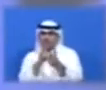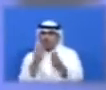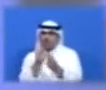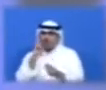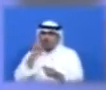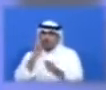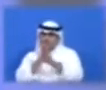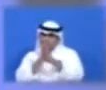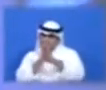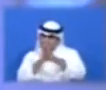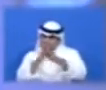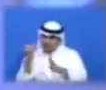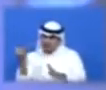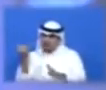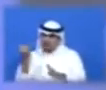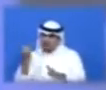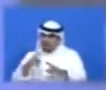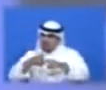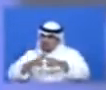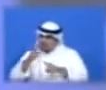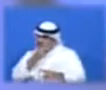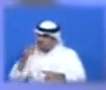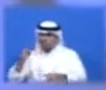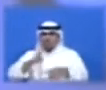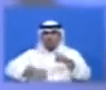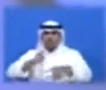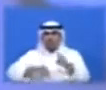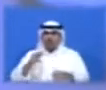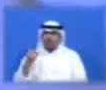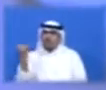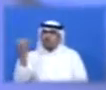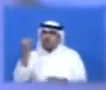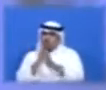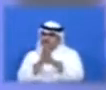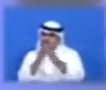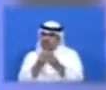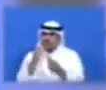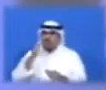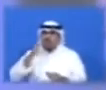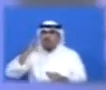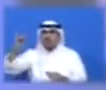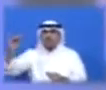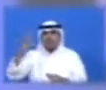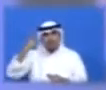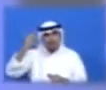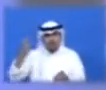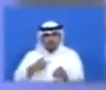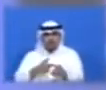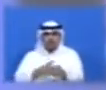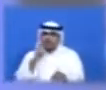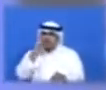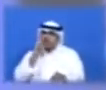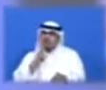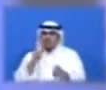إصلاح وتطوير القطاع الصحي من أهم أولويات الشباب في سعيهم إلى إيجاد نظام صحي متكامل